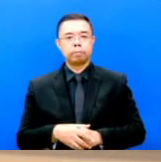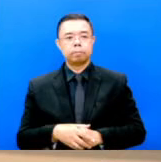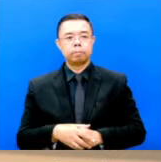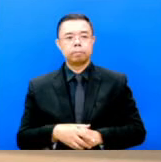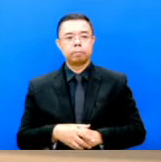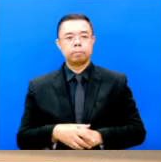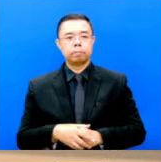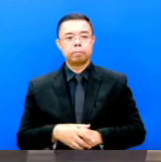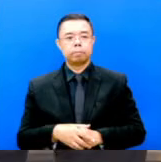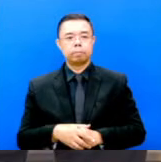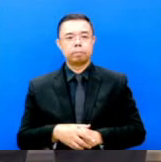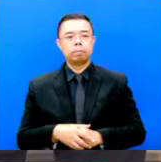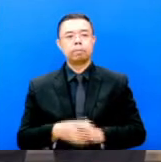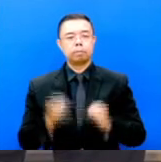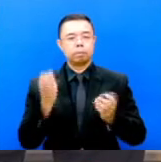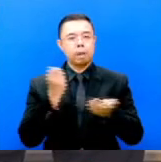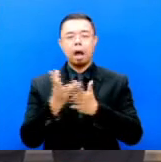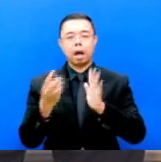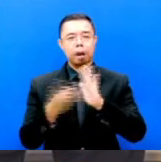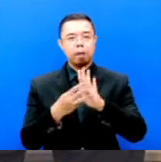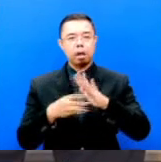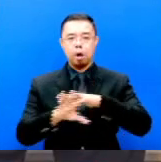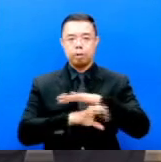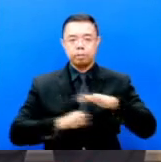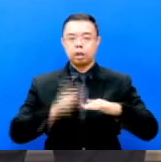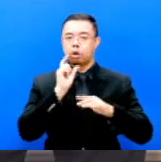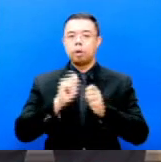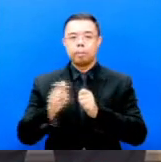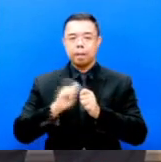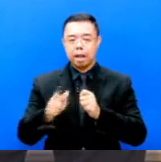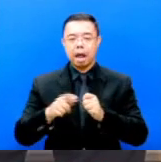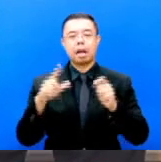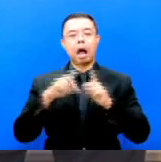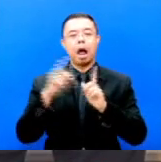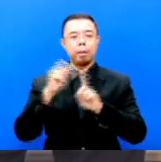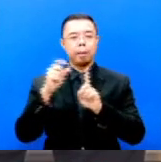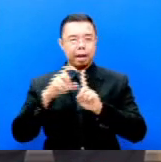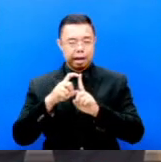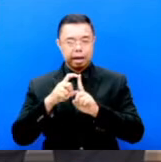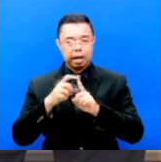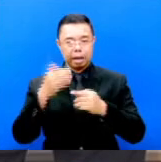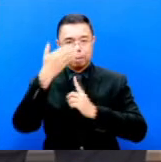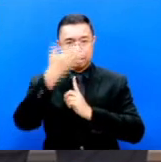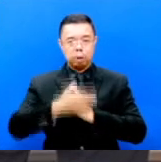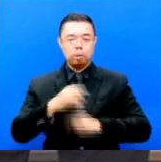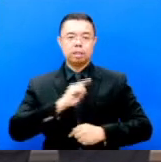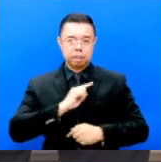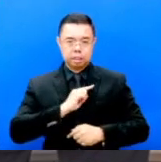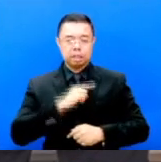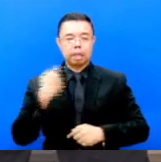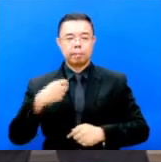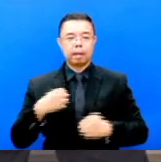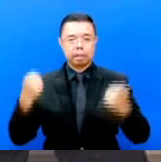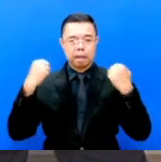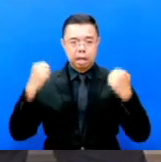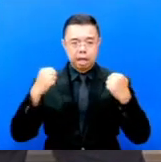covid-1 Pana korupsiit alat pelindung diri atau APD di Kementerian